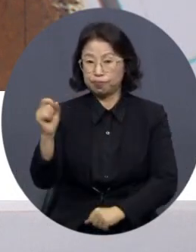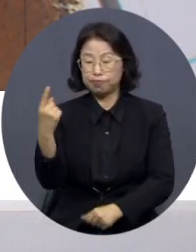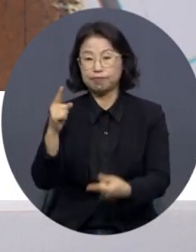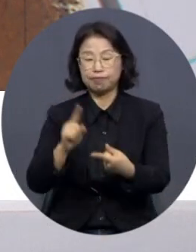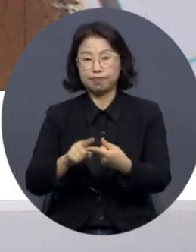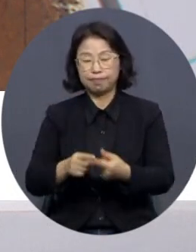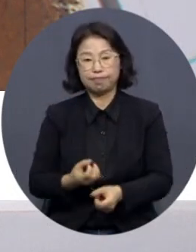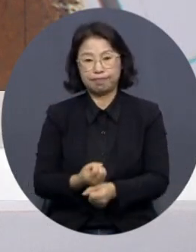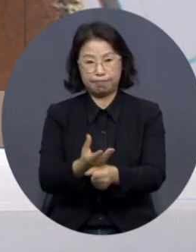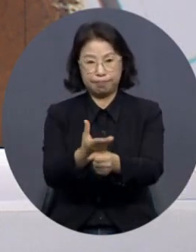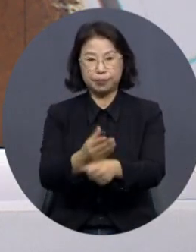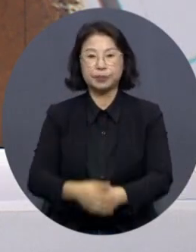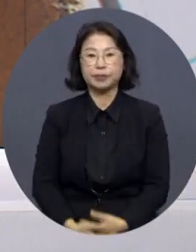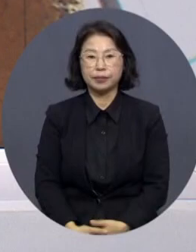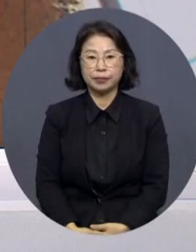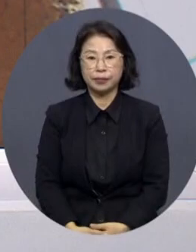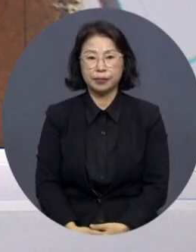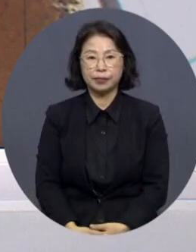김하은 기자가